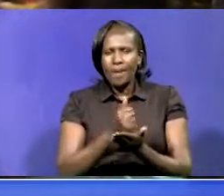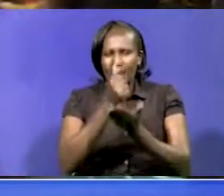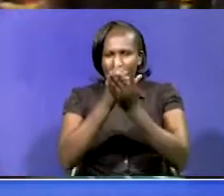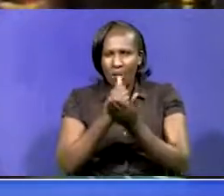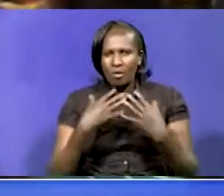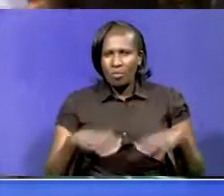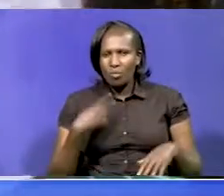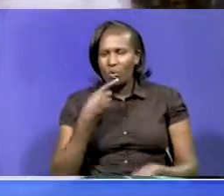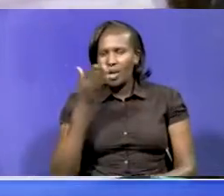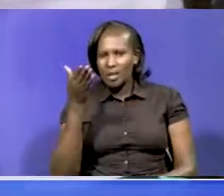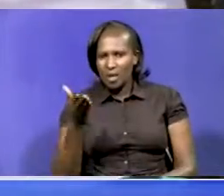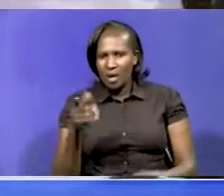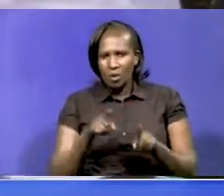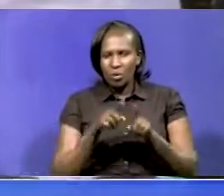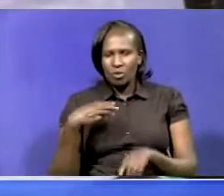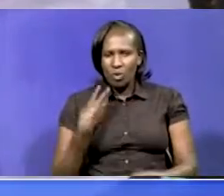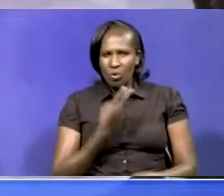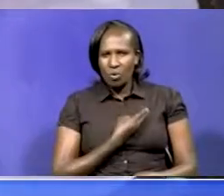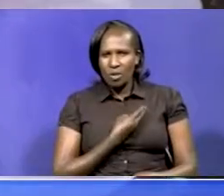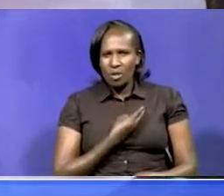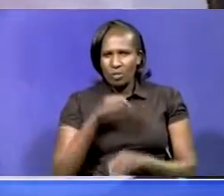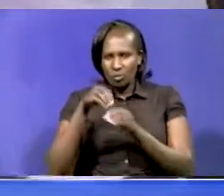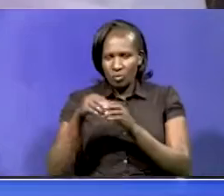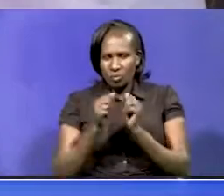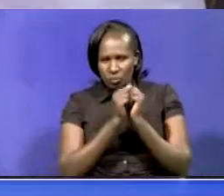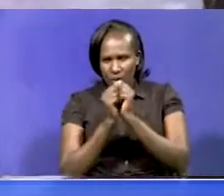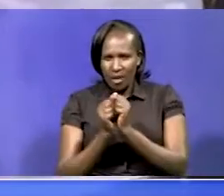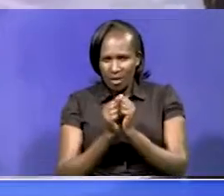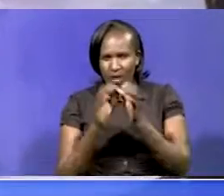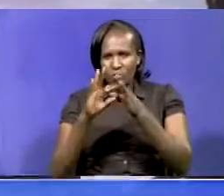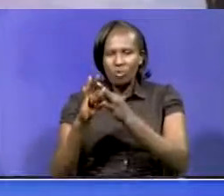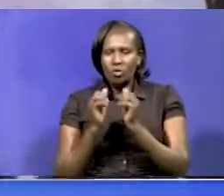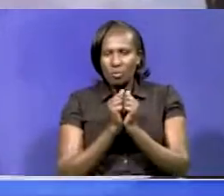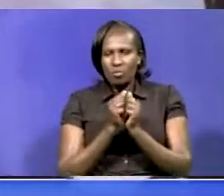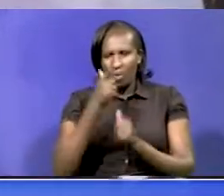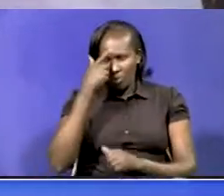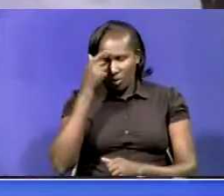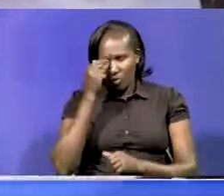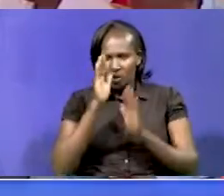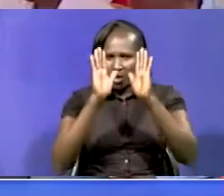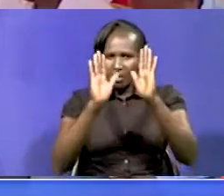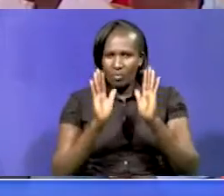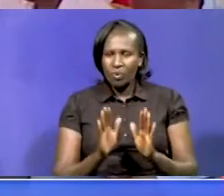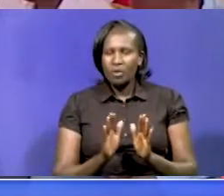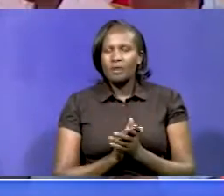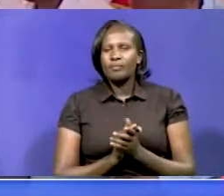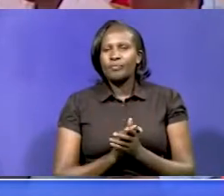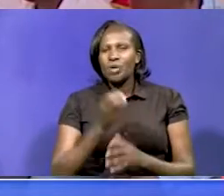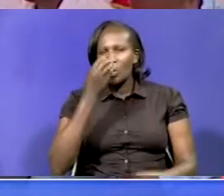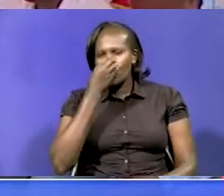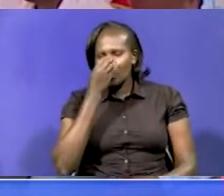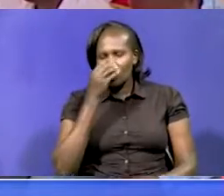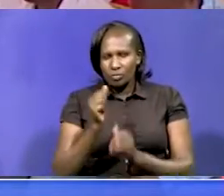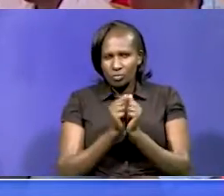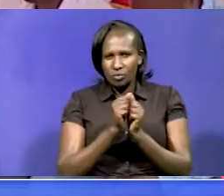wako hapa na sisi ili kuweka watu pamoja. Sababu hiyo ndio kitu muhimu ya Baragoi. Naibu Rais